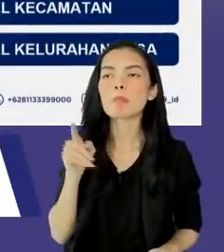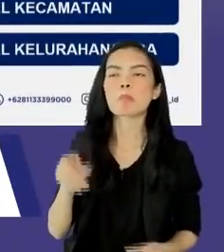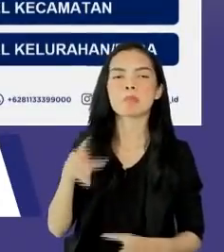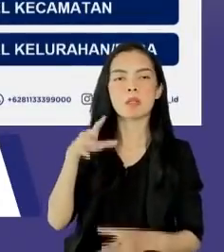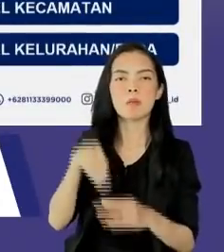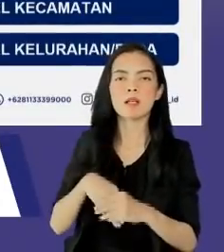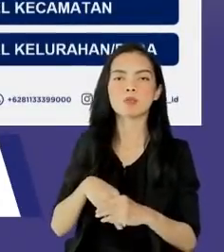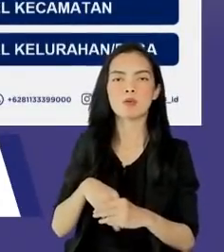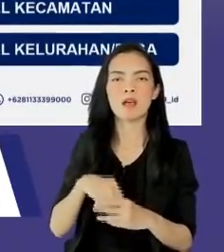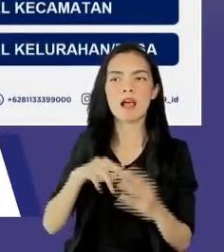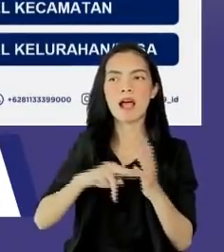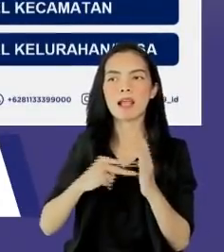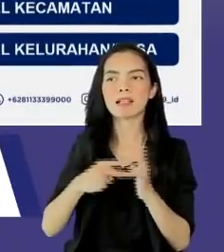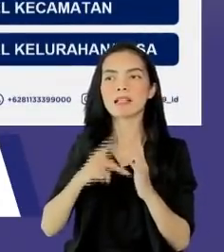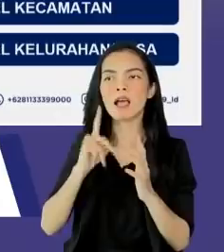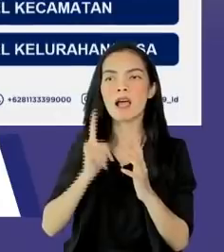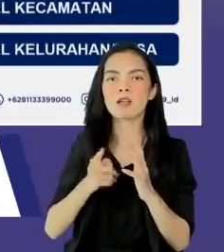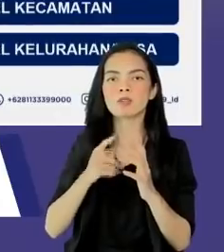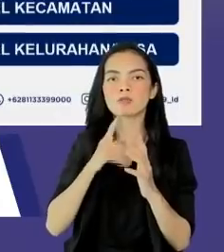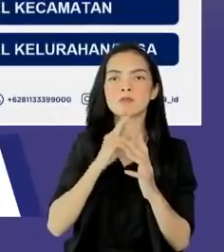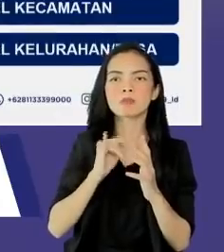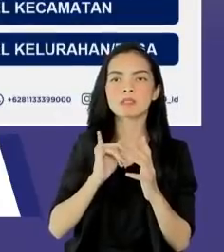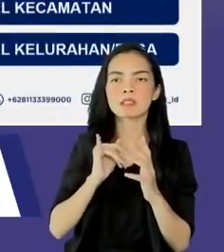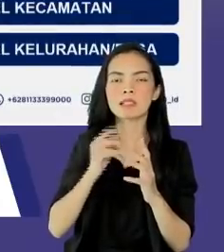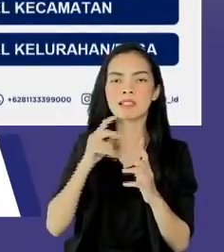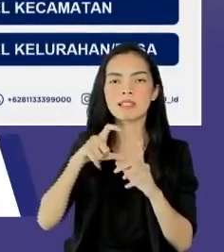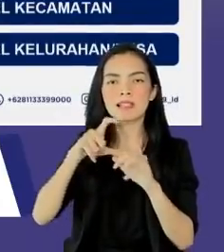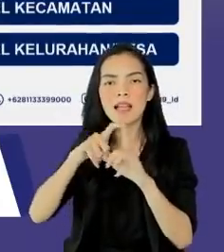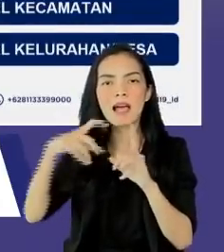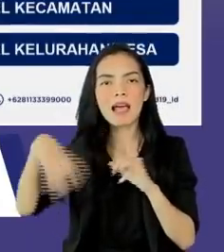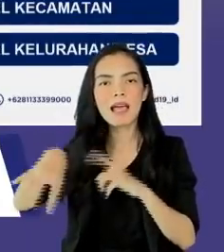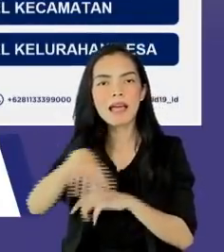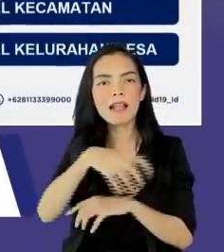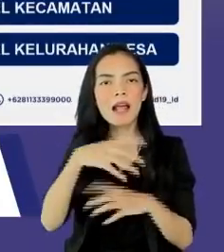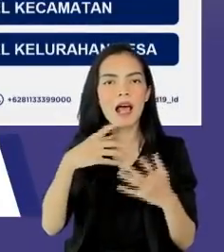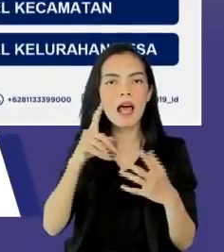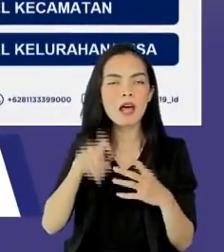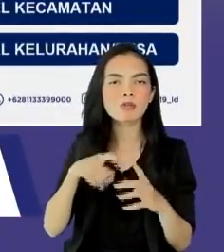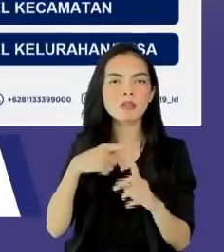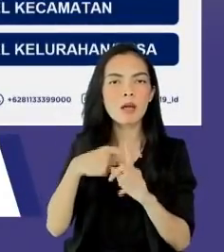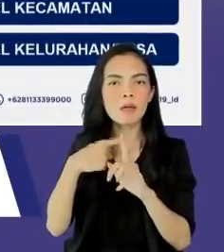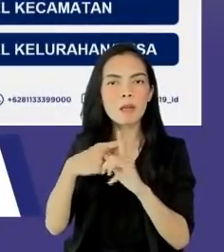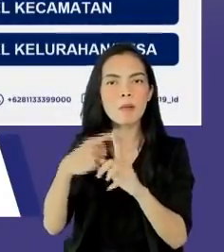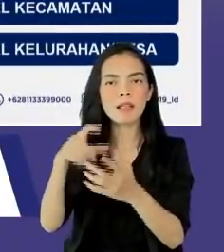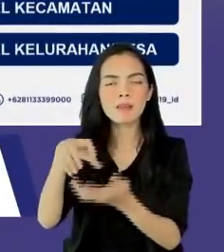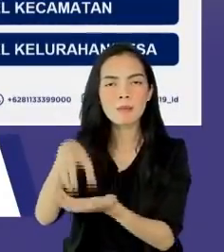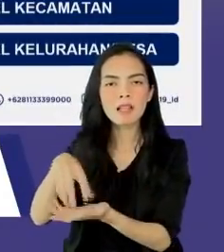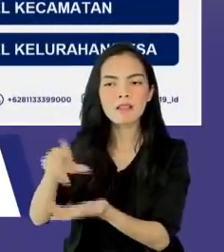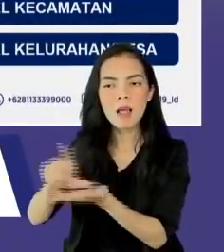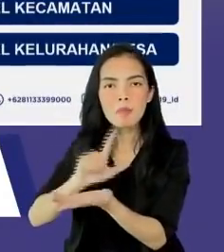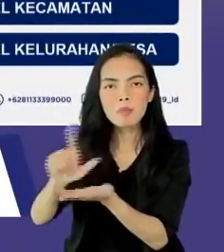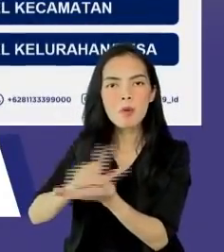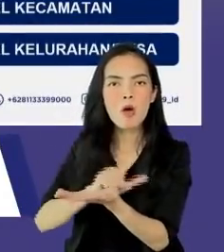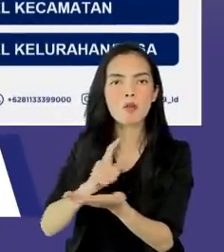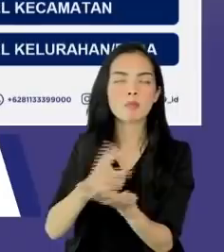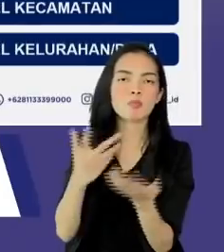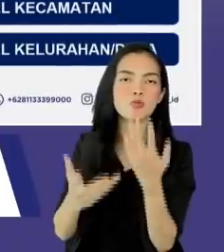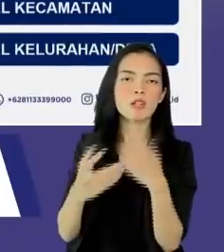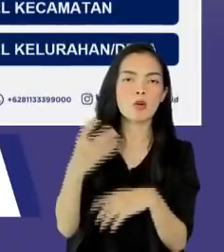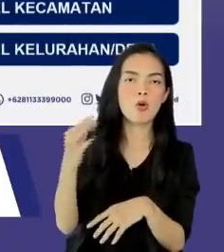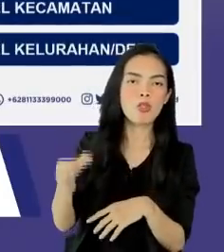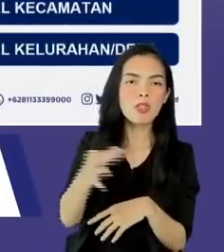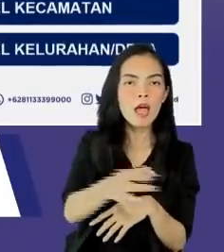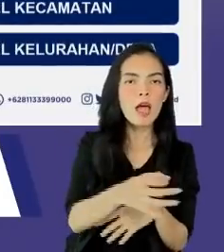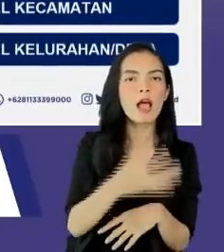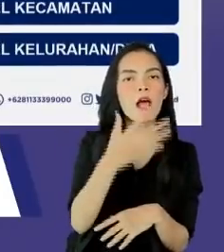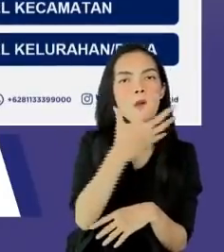jadi kan masih harus lagi kita elaborasi wilayah-wilayah mana nih yang harus ditingkatkan pelaporan-pelaporannya, baik level